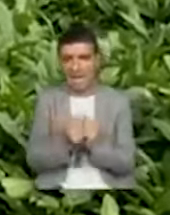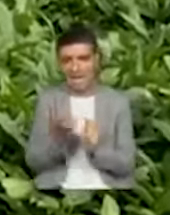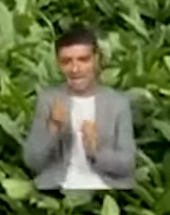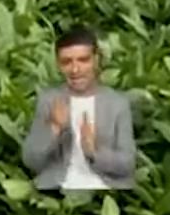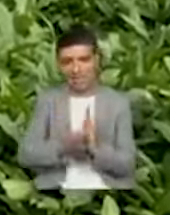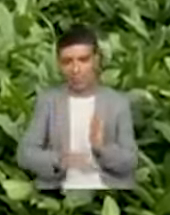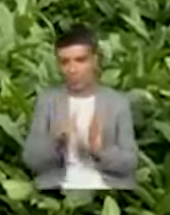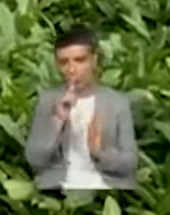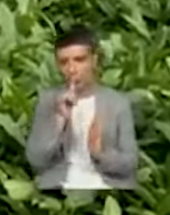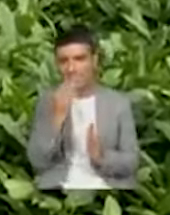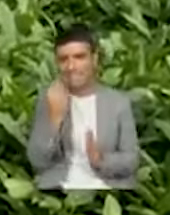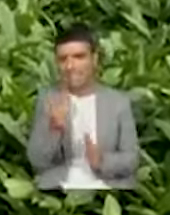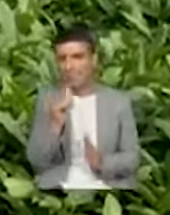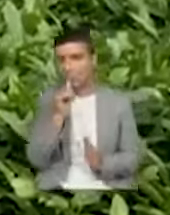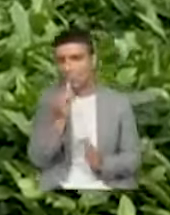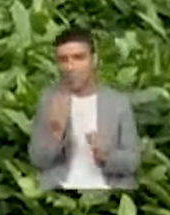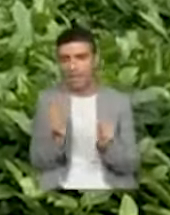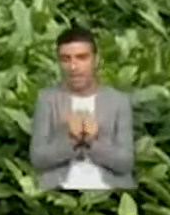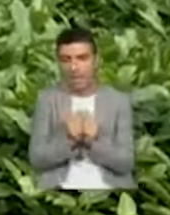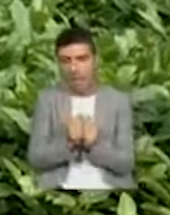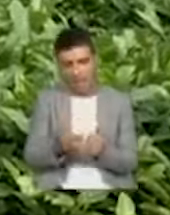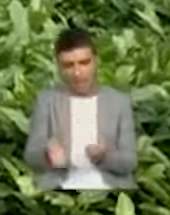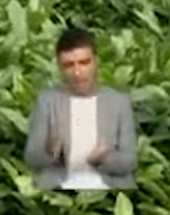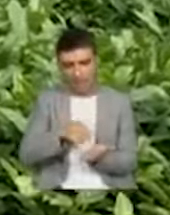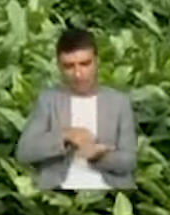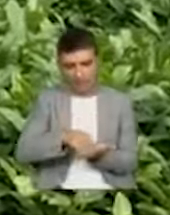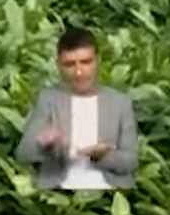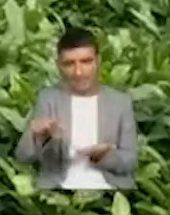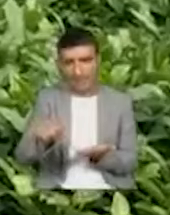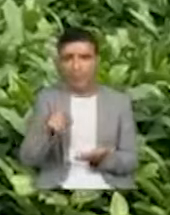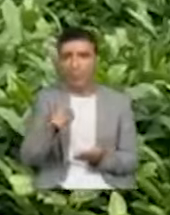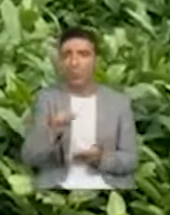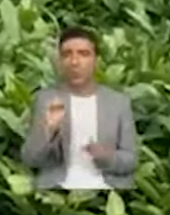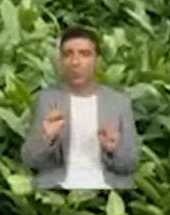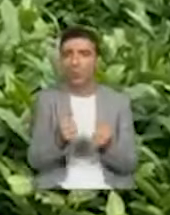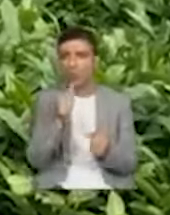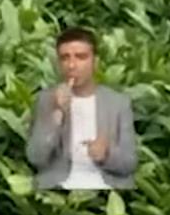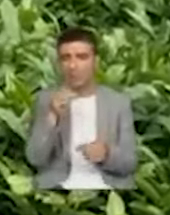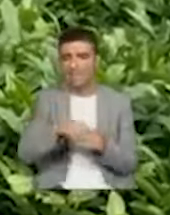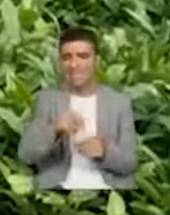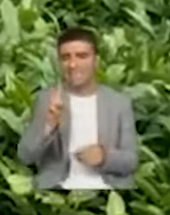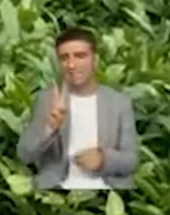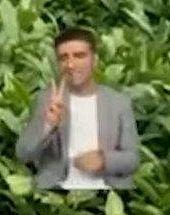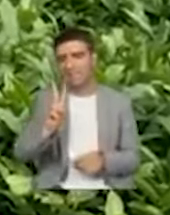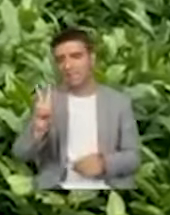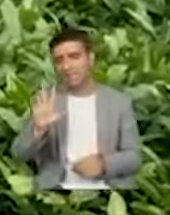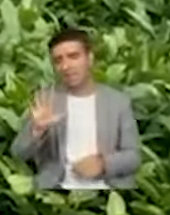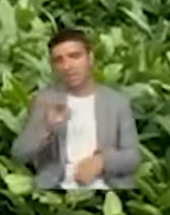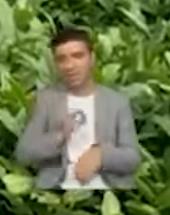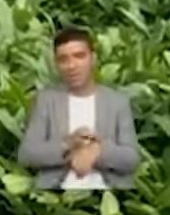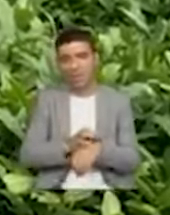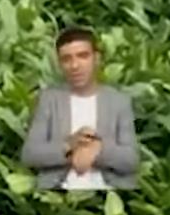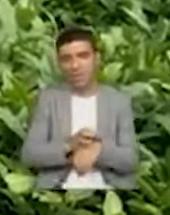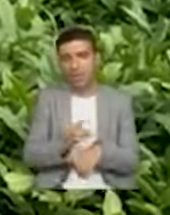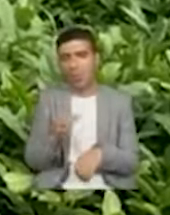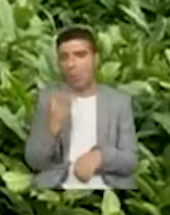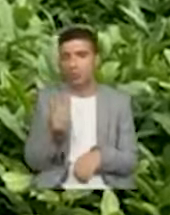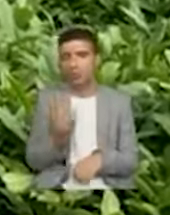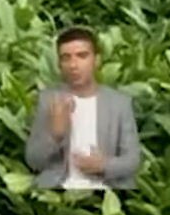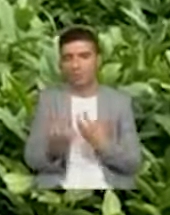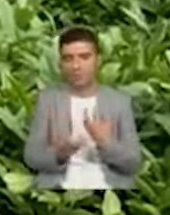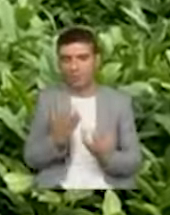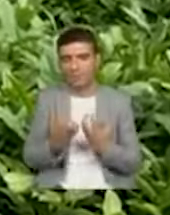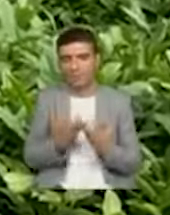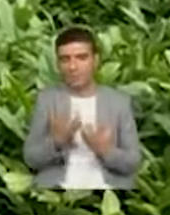suyu iyi suyla beraber tamamlıyoruz. Soğuk su koyduğumuz için 20-25 dakikaya tekabül ediyor alt demliğin